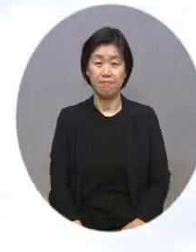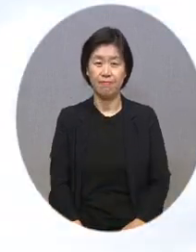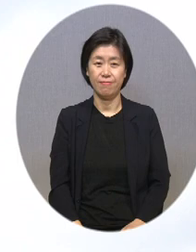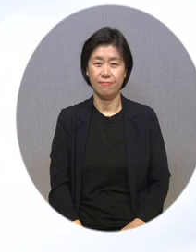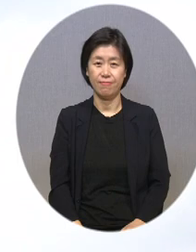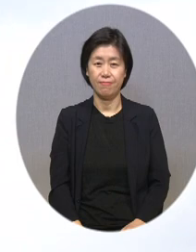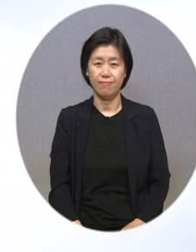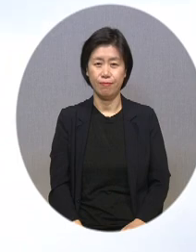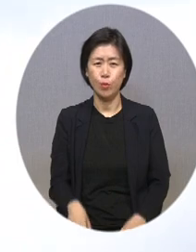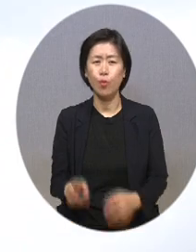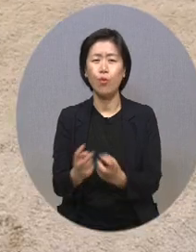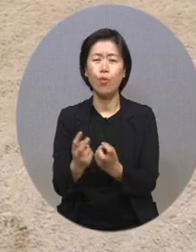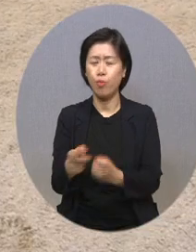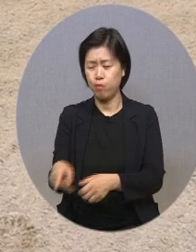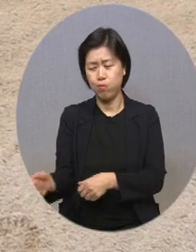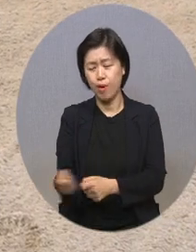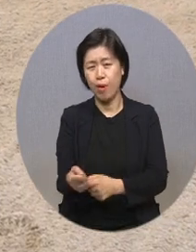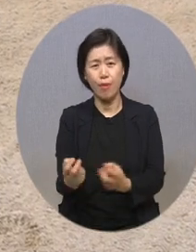이거 어떻게 쳐.